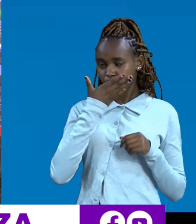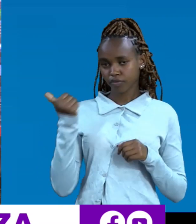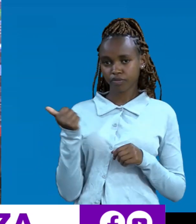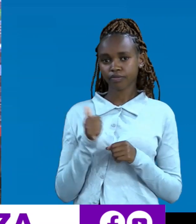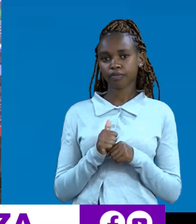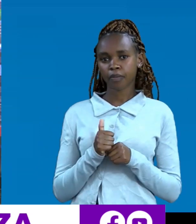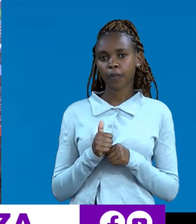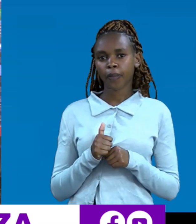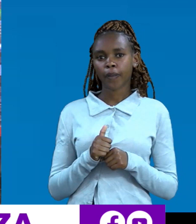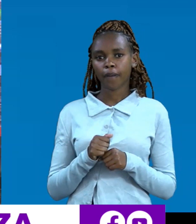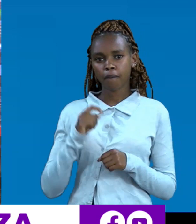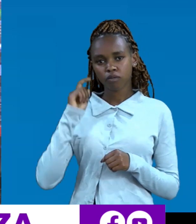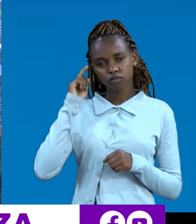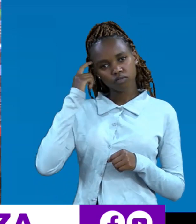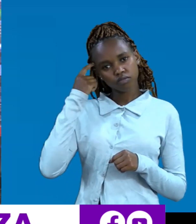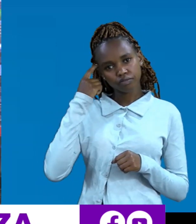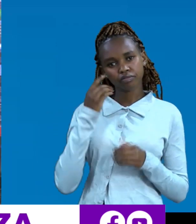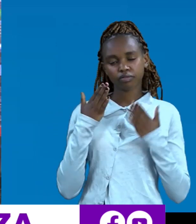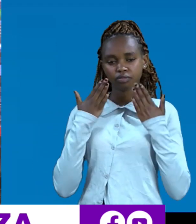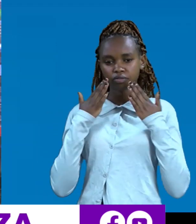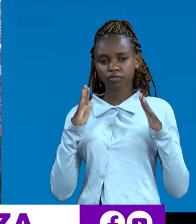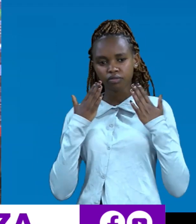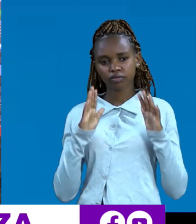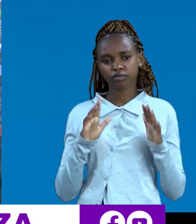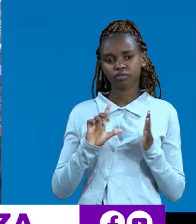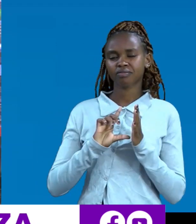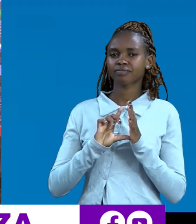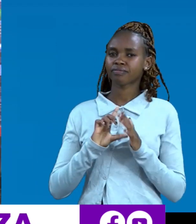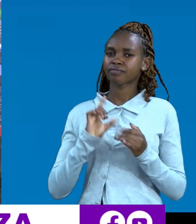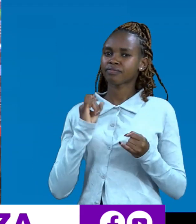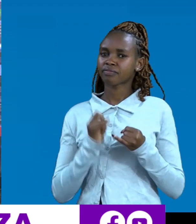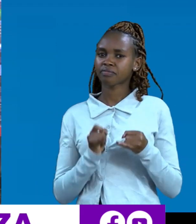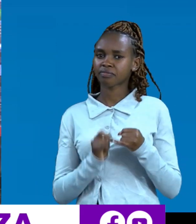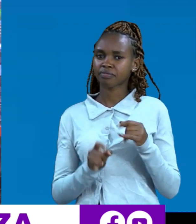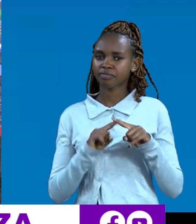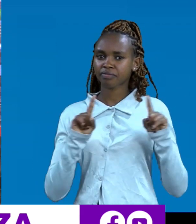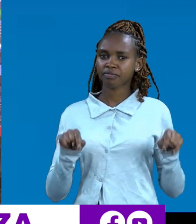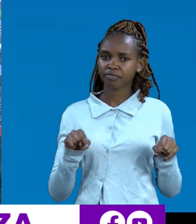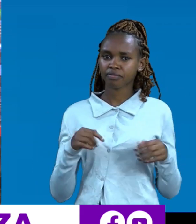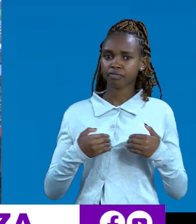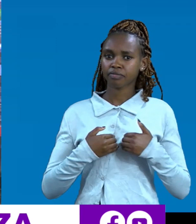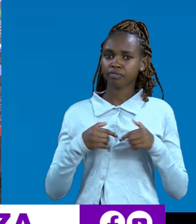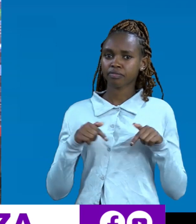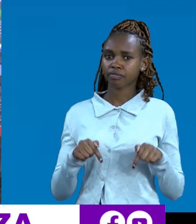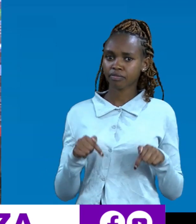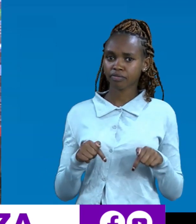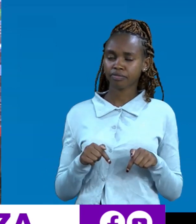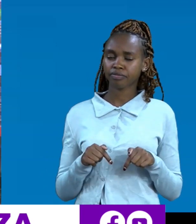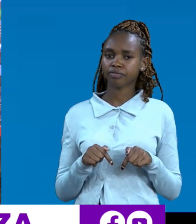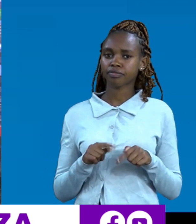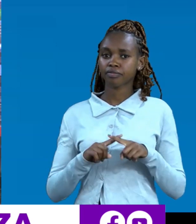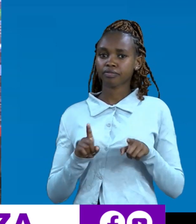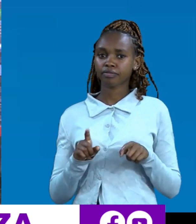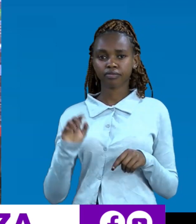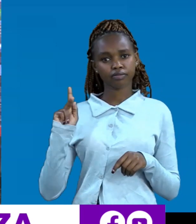na malizia. I think wamalizia KCSE. Ah, KCP then KCSE bado inaendelea. Najua